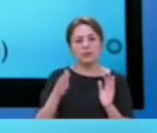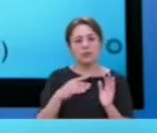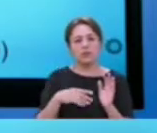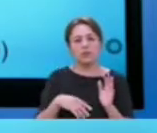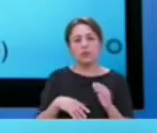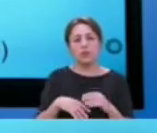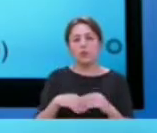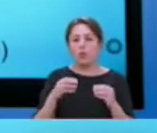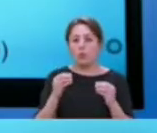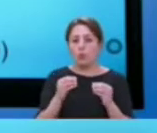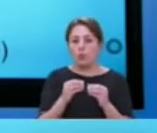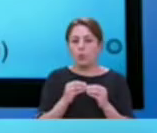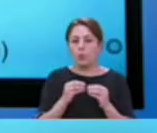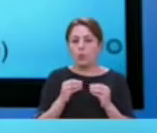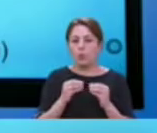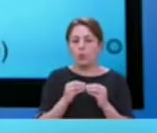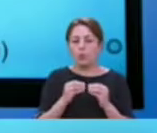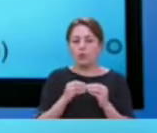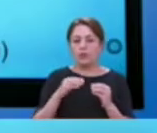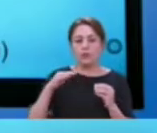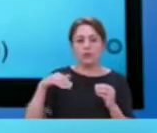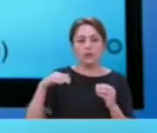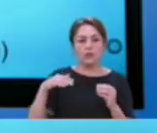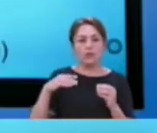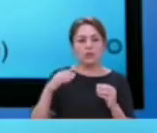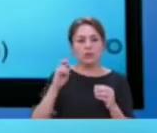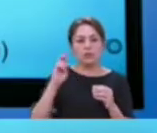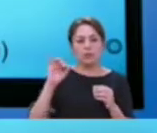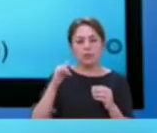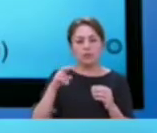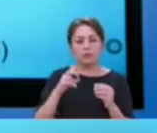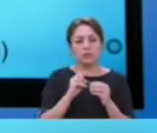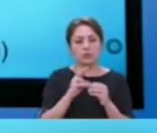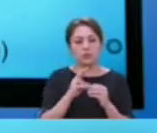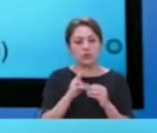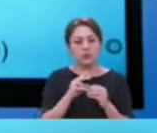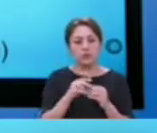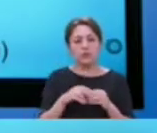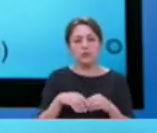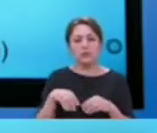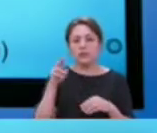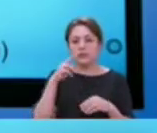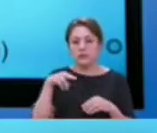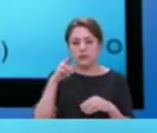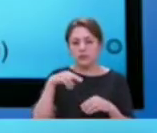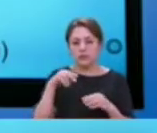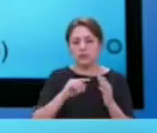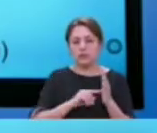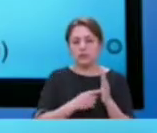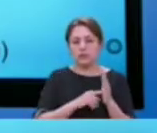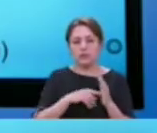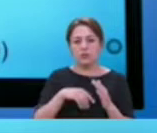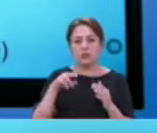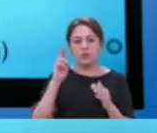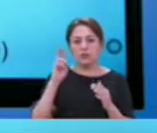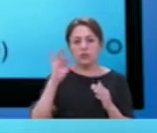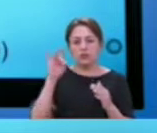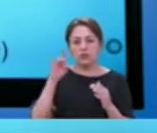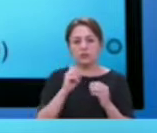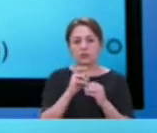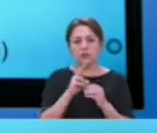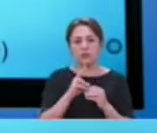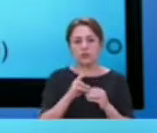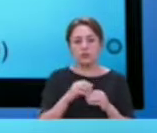bo'ladi? 10, 10'dan keyingi bo'lmasa esa 12. Demak, D nuqtaning koordinatasi